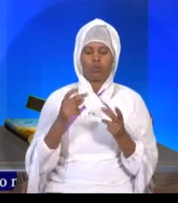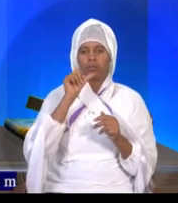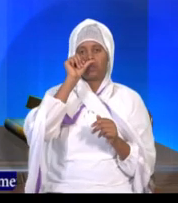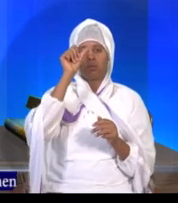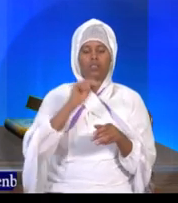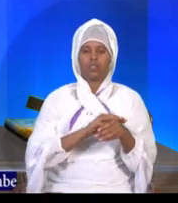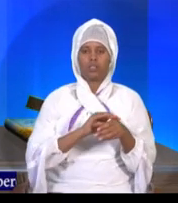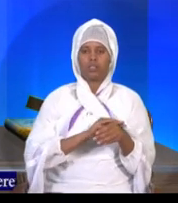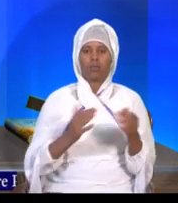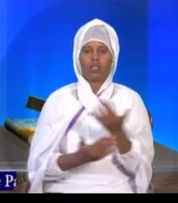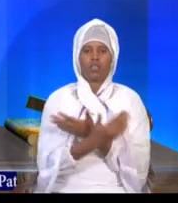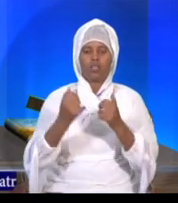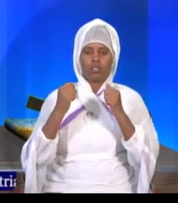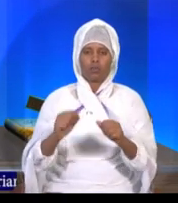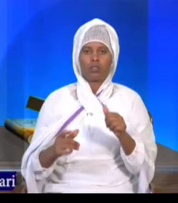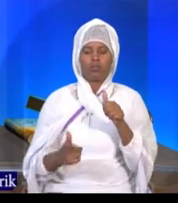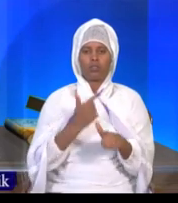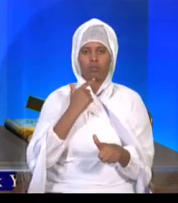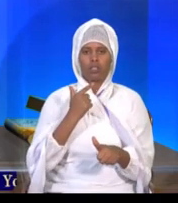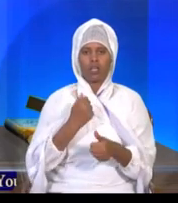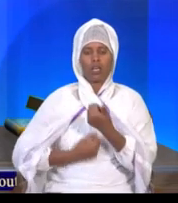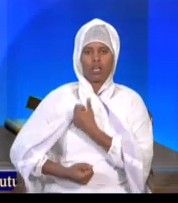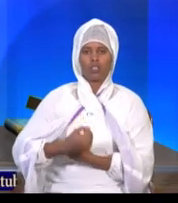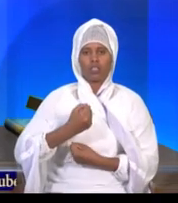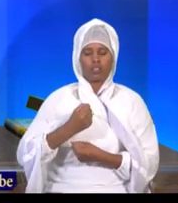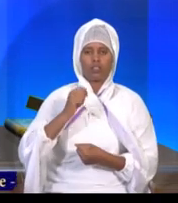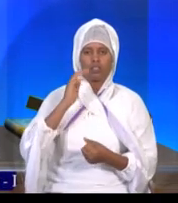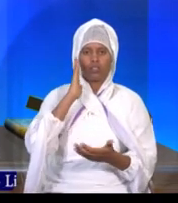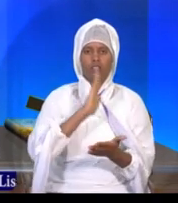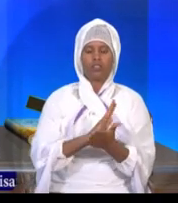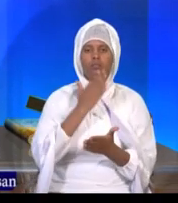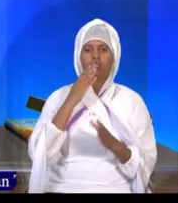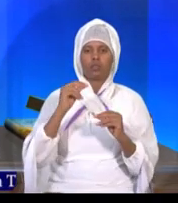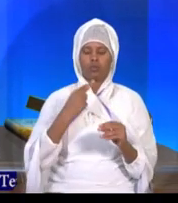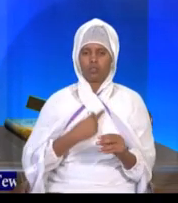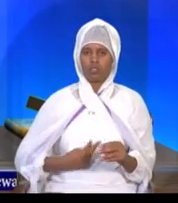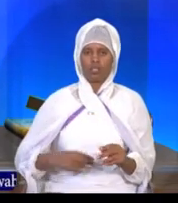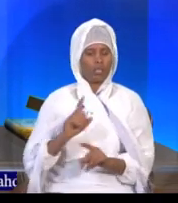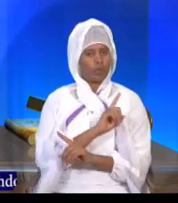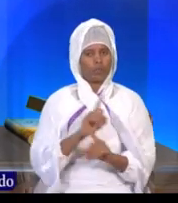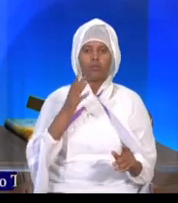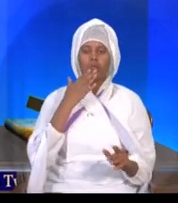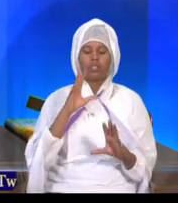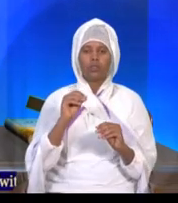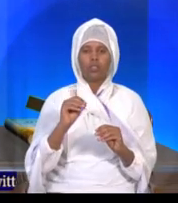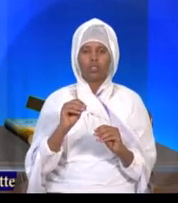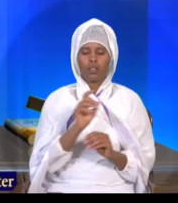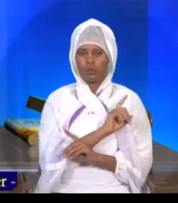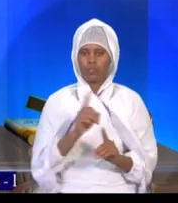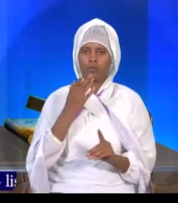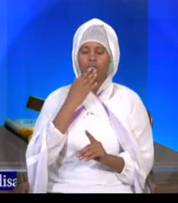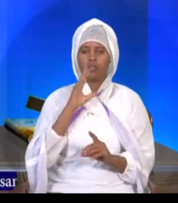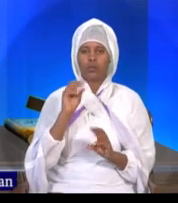العلنات وينما التعبيد كسم معنا يقولون بما صررتك حتيات سحدك تكهان ديو أيكونن يا